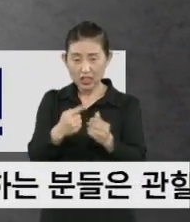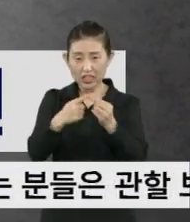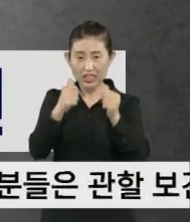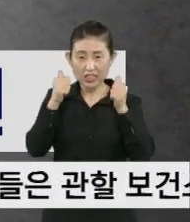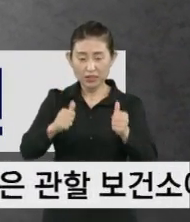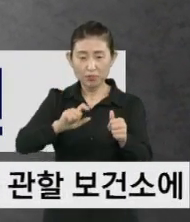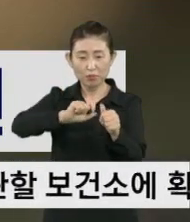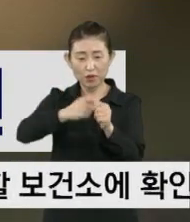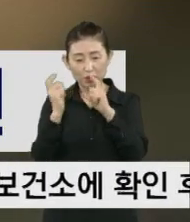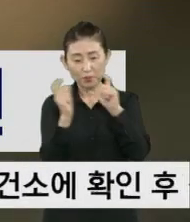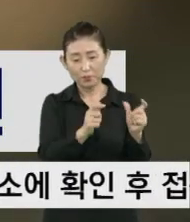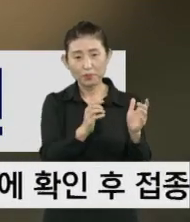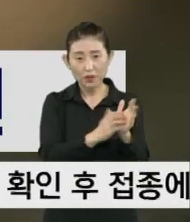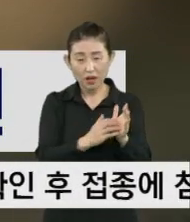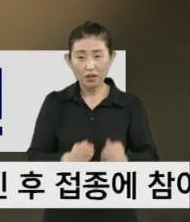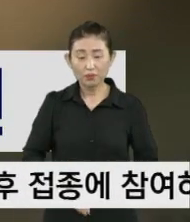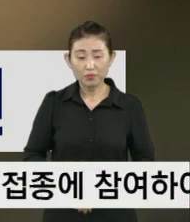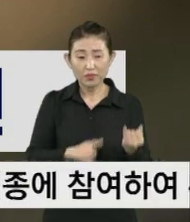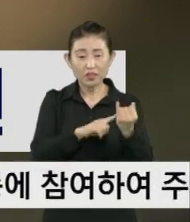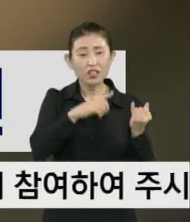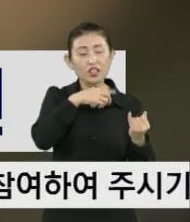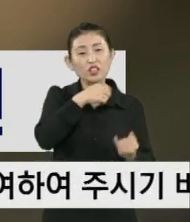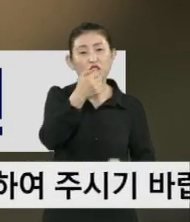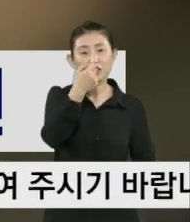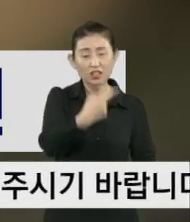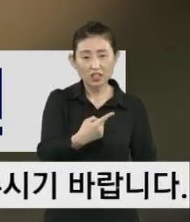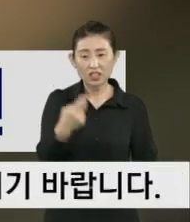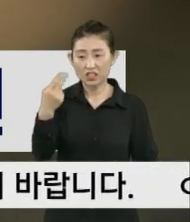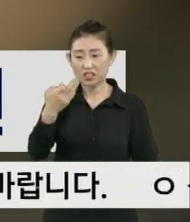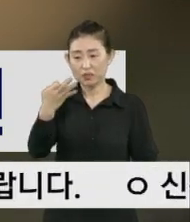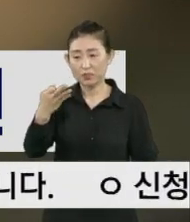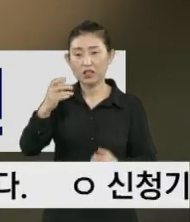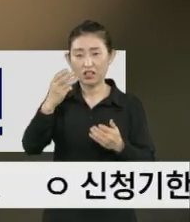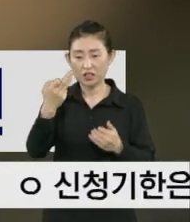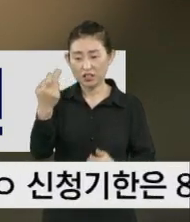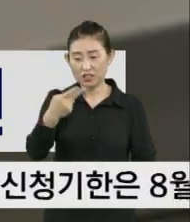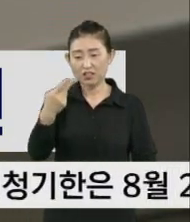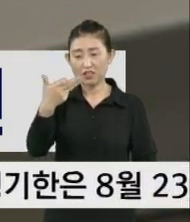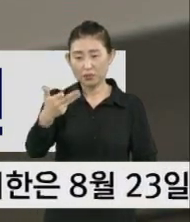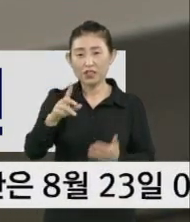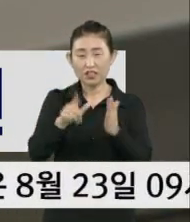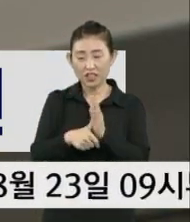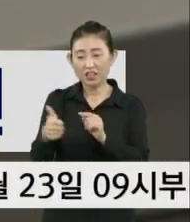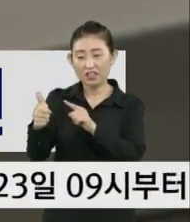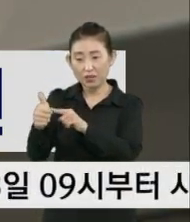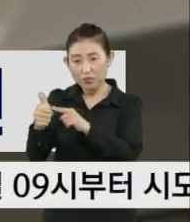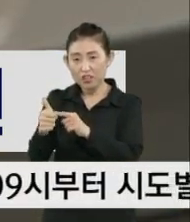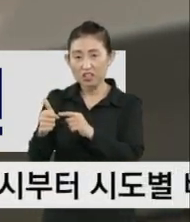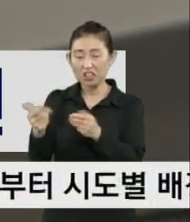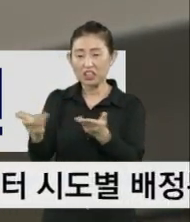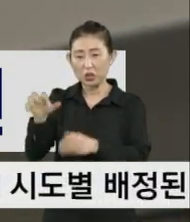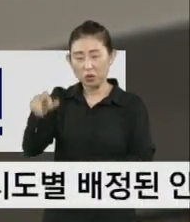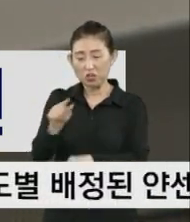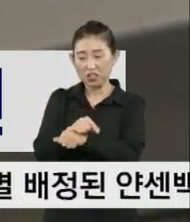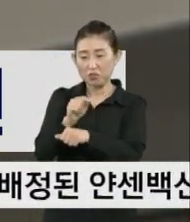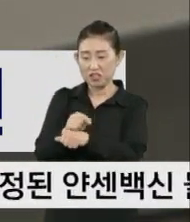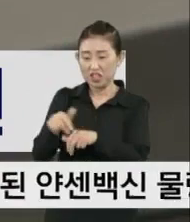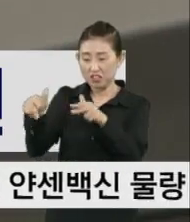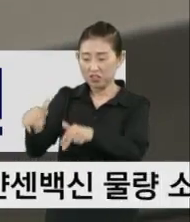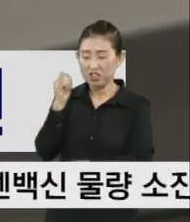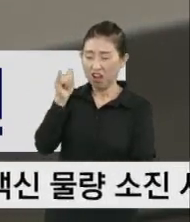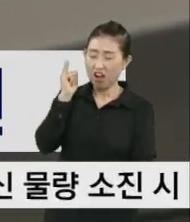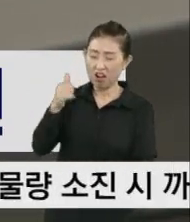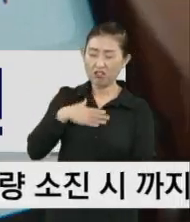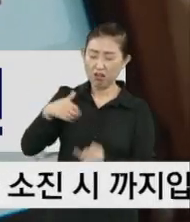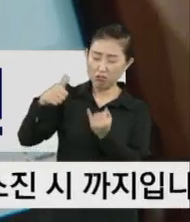벌금형을 받았습니다 신원사 a 씨는 지난 2018년 해당 남성과 관련된 사무실로 전화해 직원에게